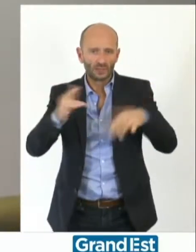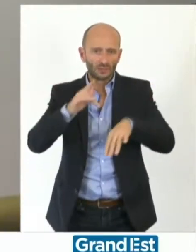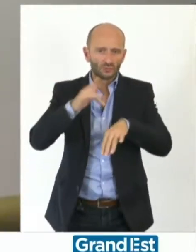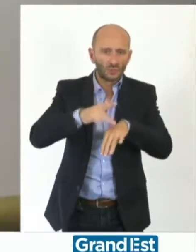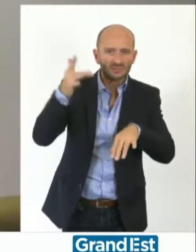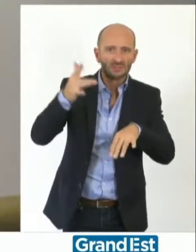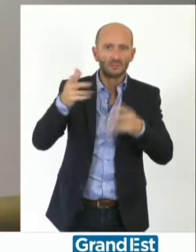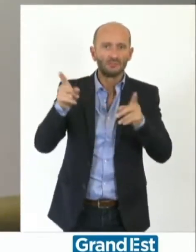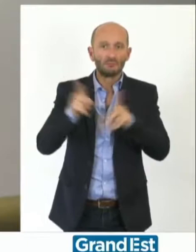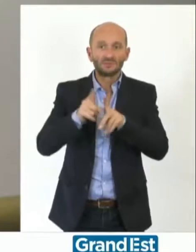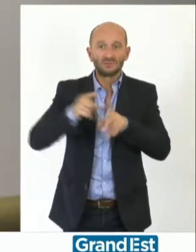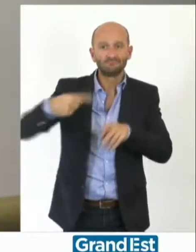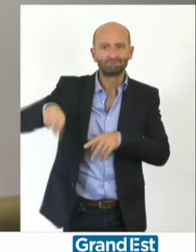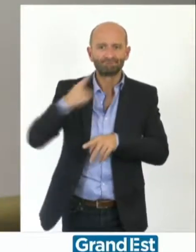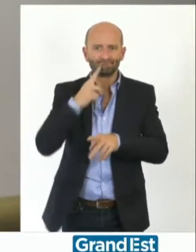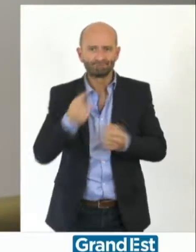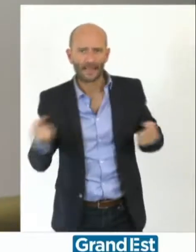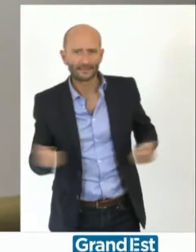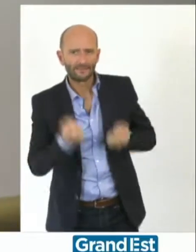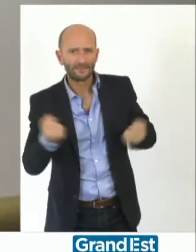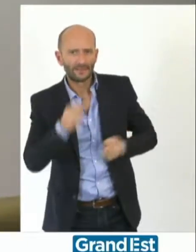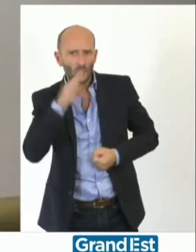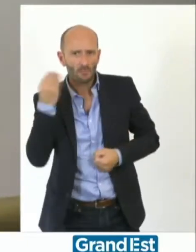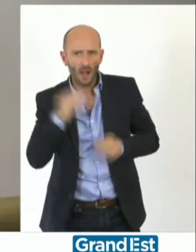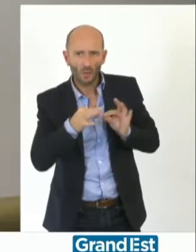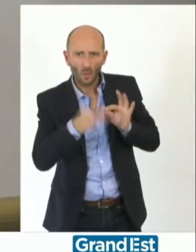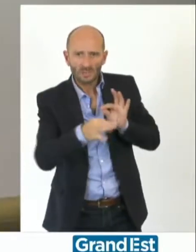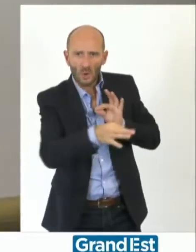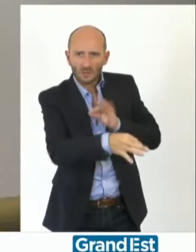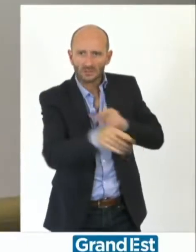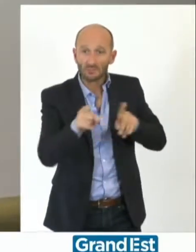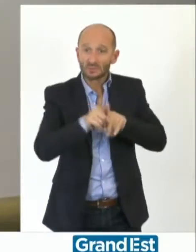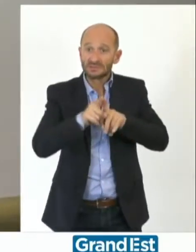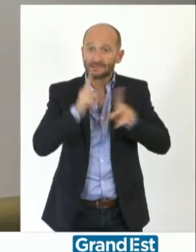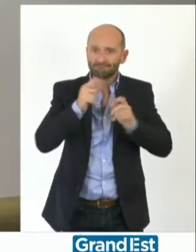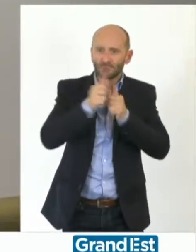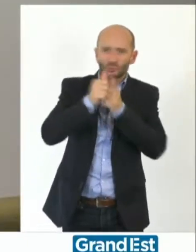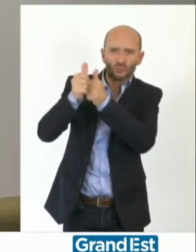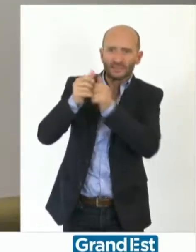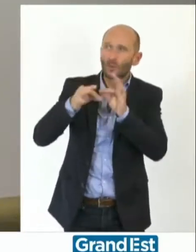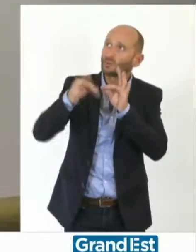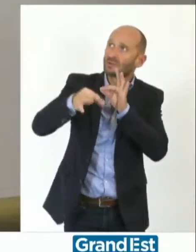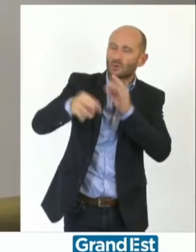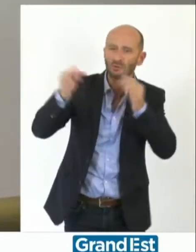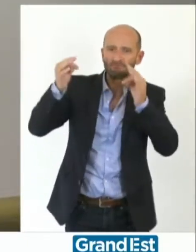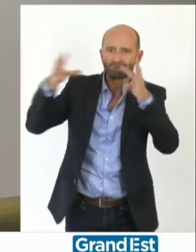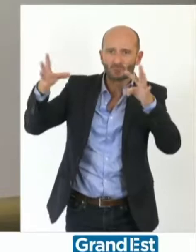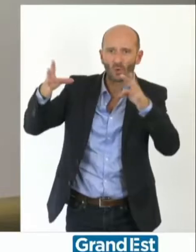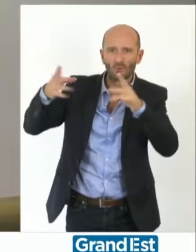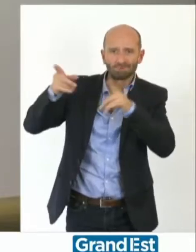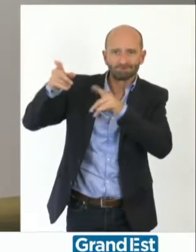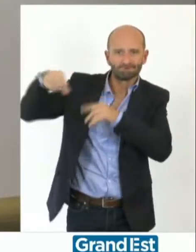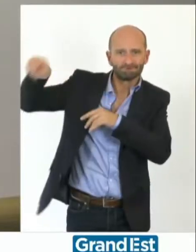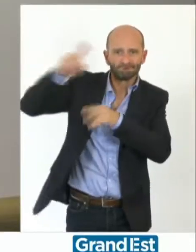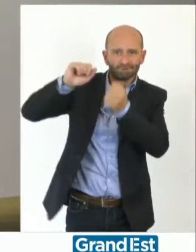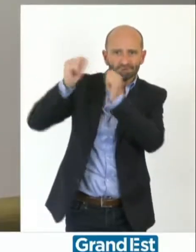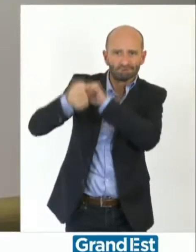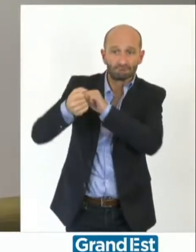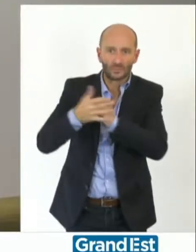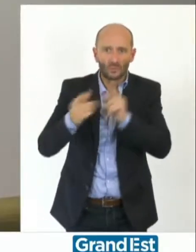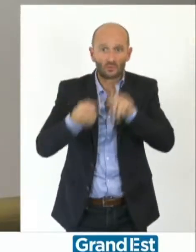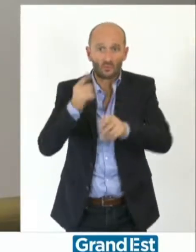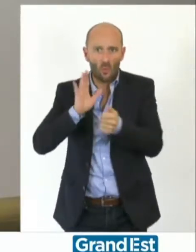de l'activité humaine mais aussi à certains effets du changement climatique notre rôle est donc de protéger cette ressource